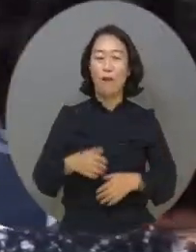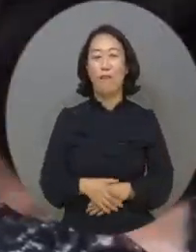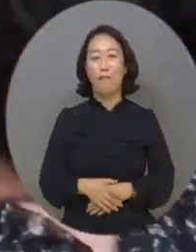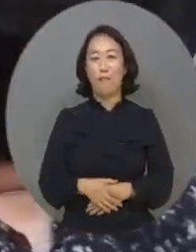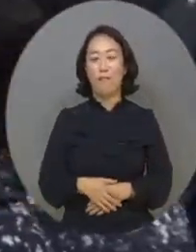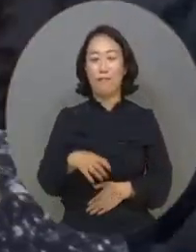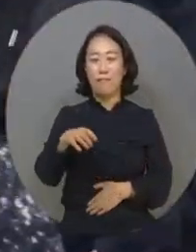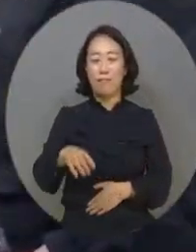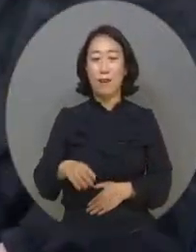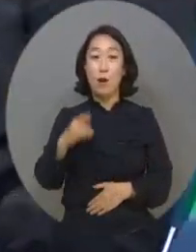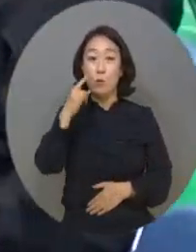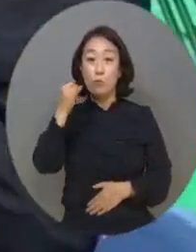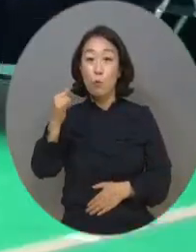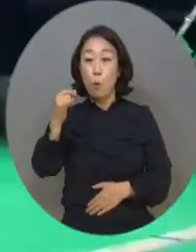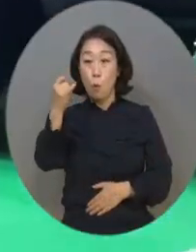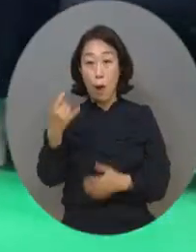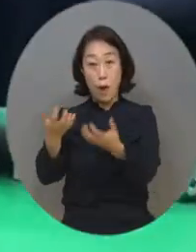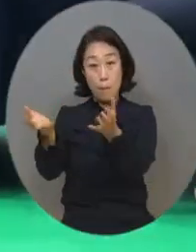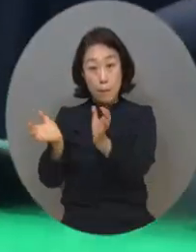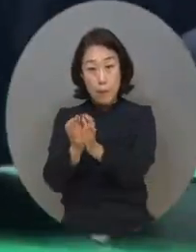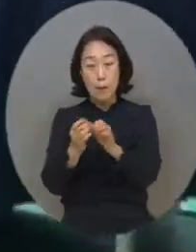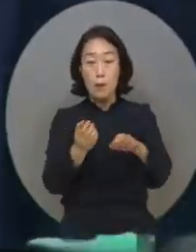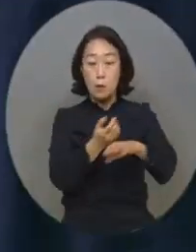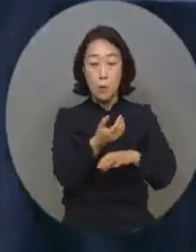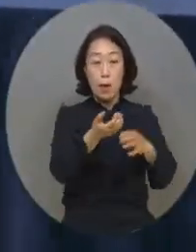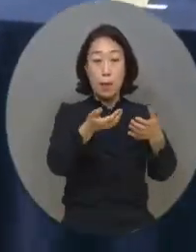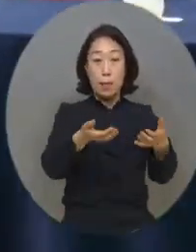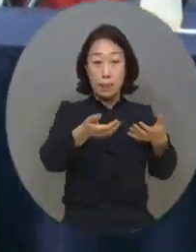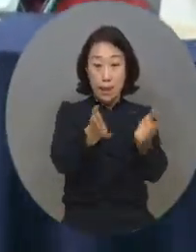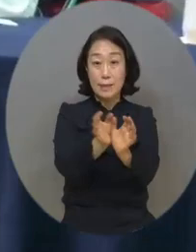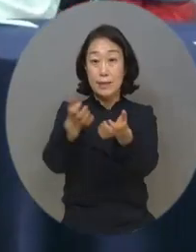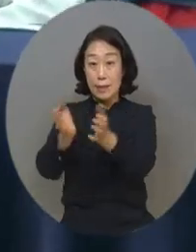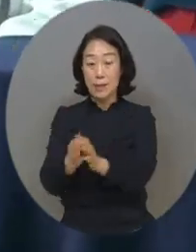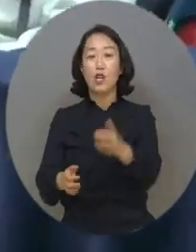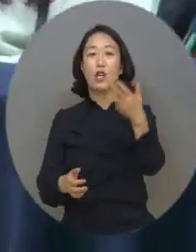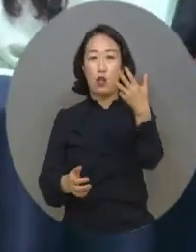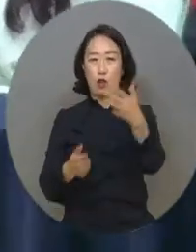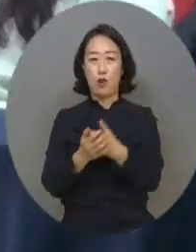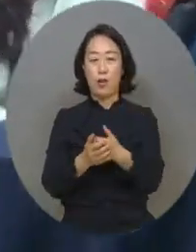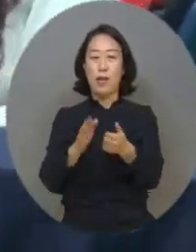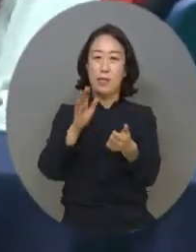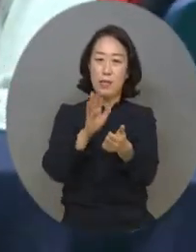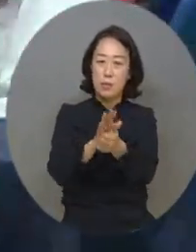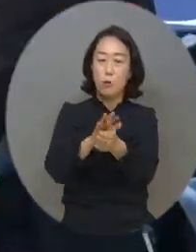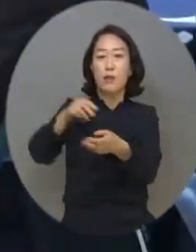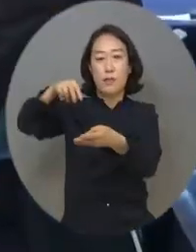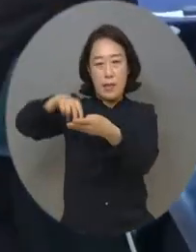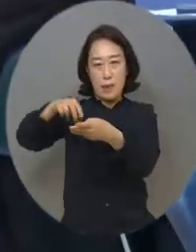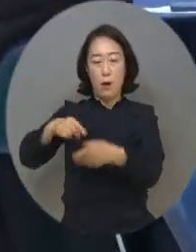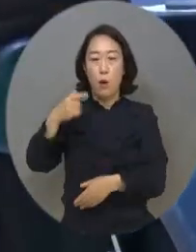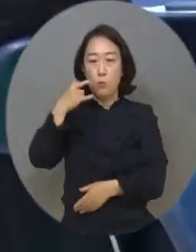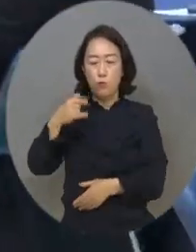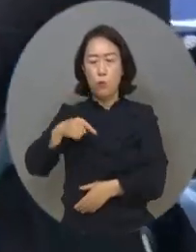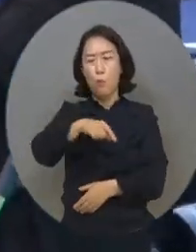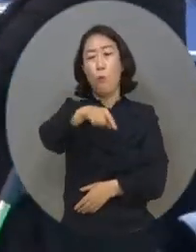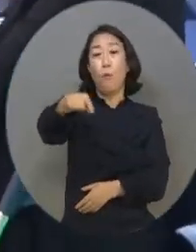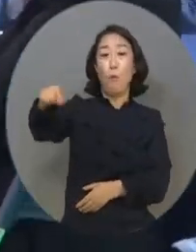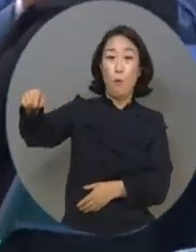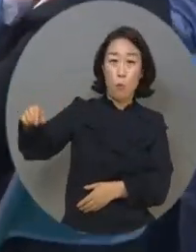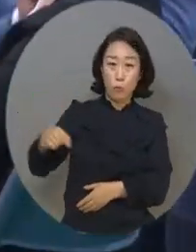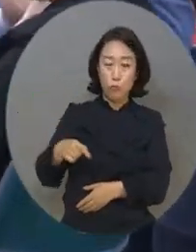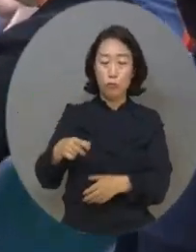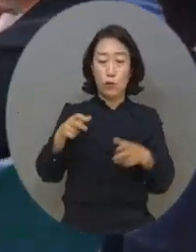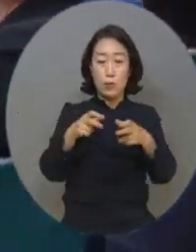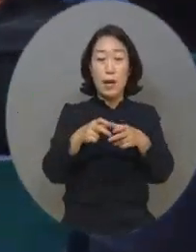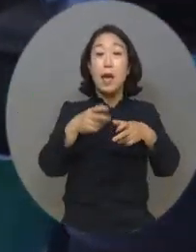의정부시 장애인 부모회와 관내 8개 장애인 단체, 장애인 가족지원센터, 장애인 부모 일동은